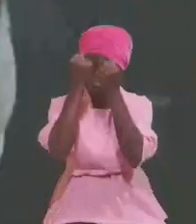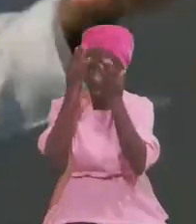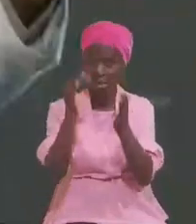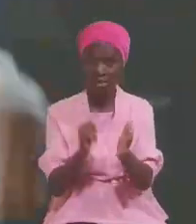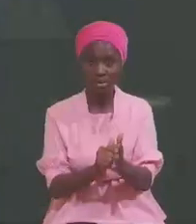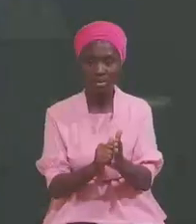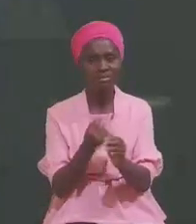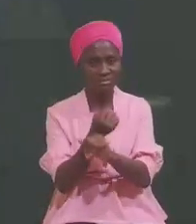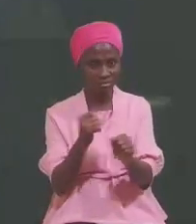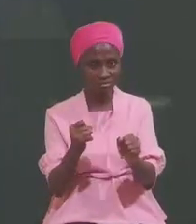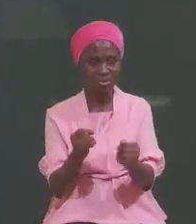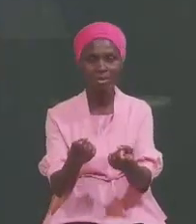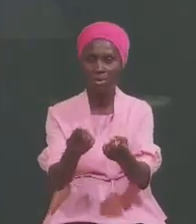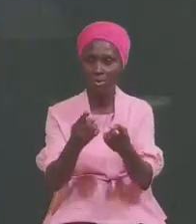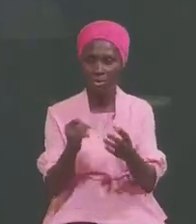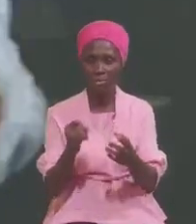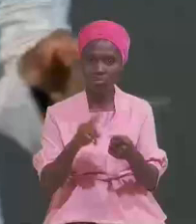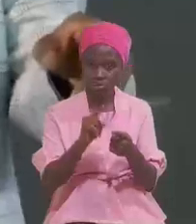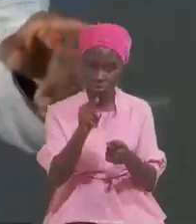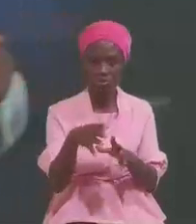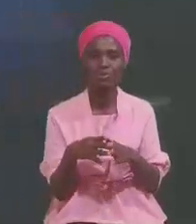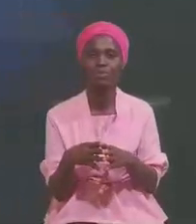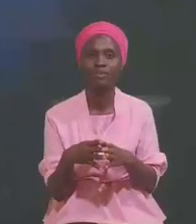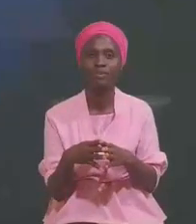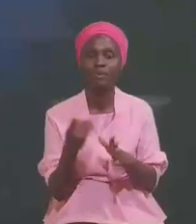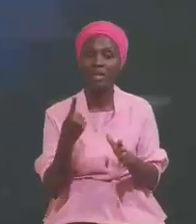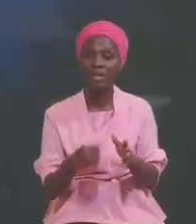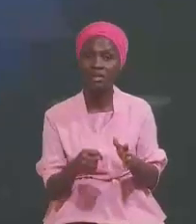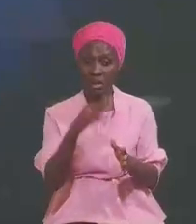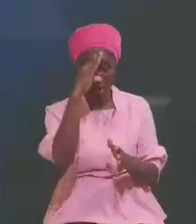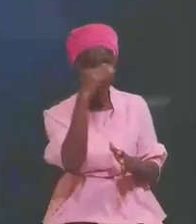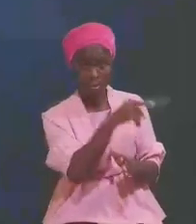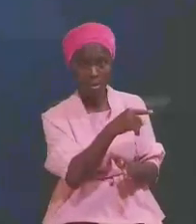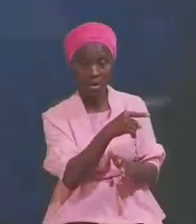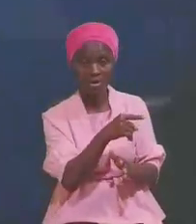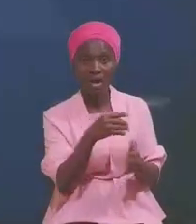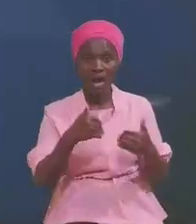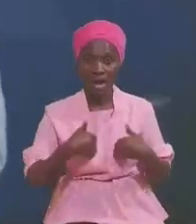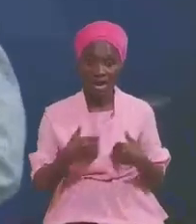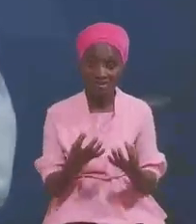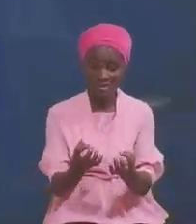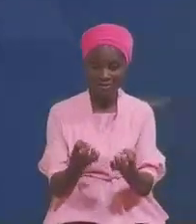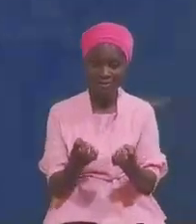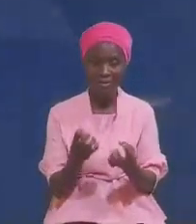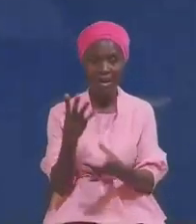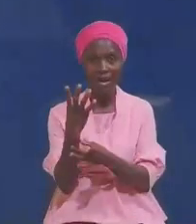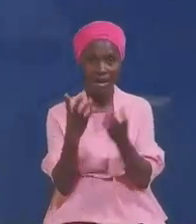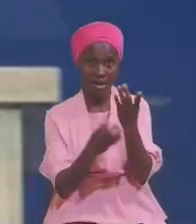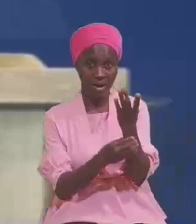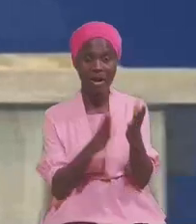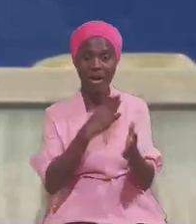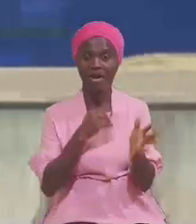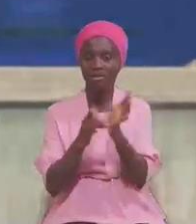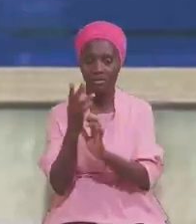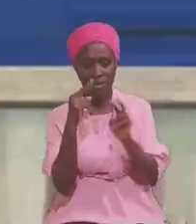salut vient automatiquement. Et l'homme là avait la main sèche. Et Jésus l'a vu. Il